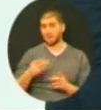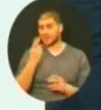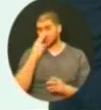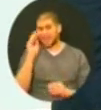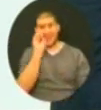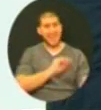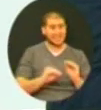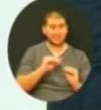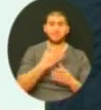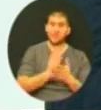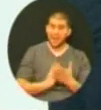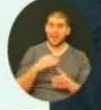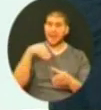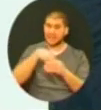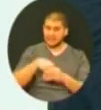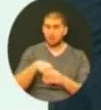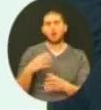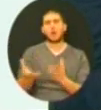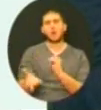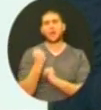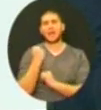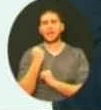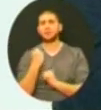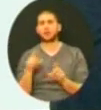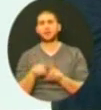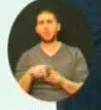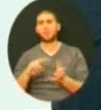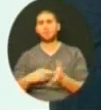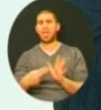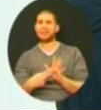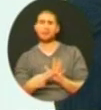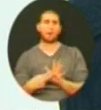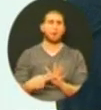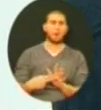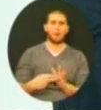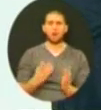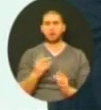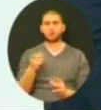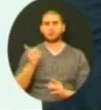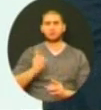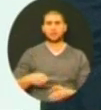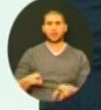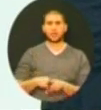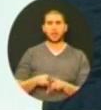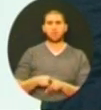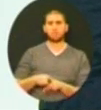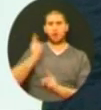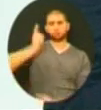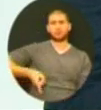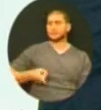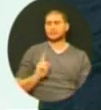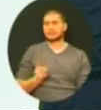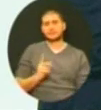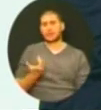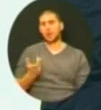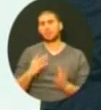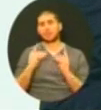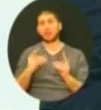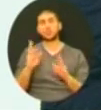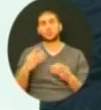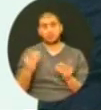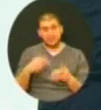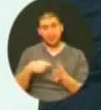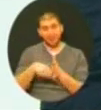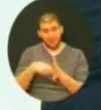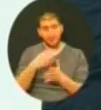וכמו שבאמת חלק עשו, לוקחים את זה לכיוון של פוליטיקה, כאילו עכשיו מישהו צריך לשים אותו למוקד. זה לא הדרך, יש פה דברים שצריך